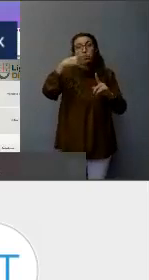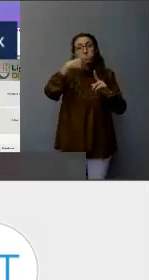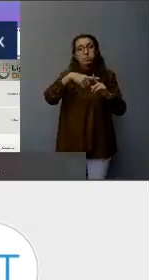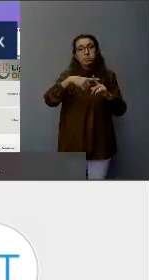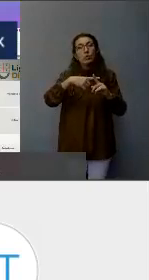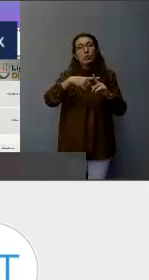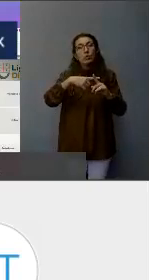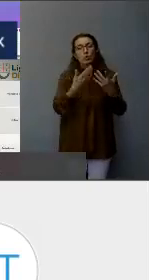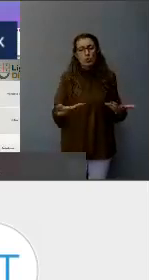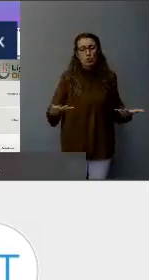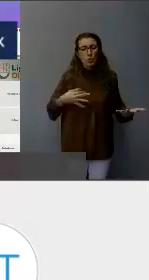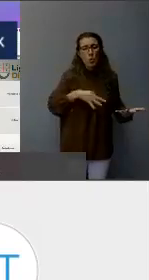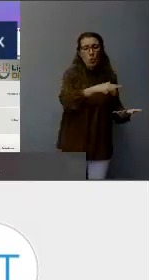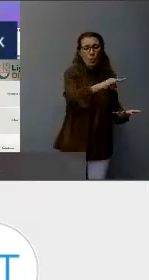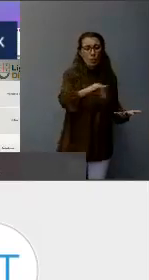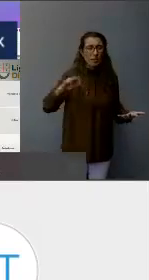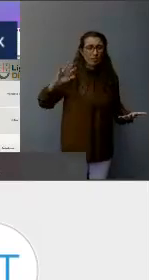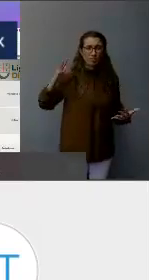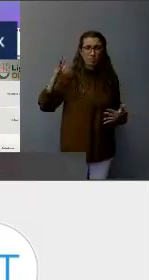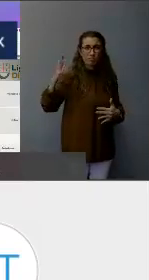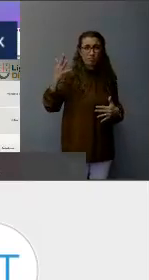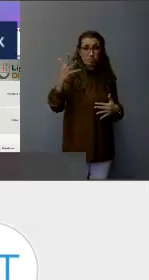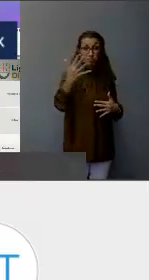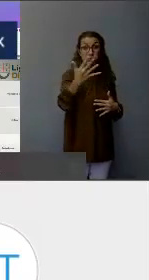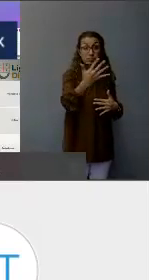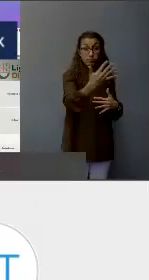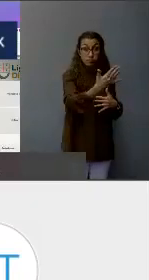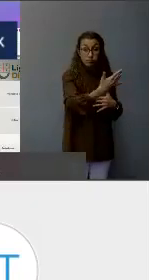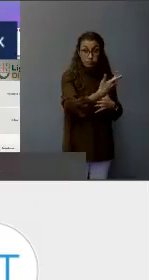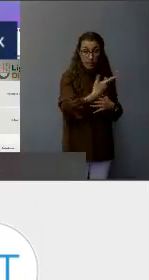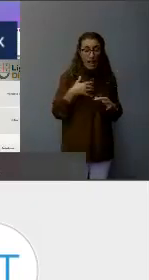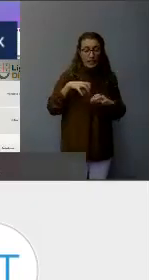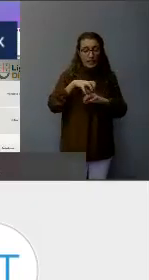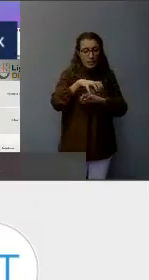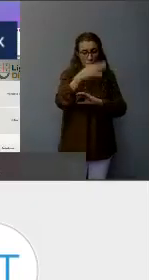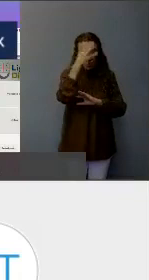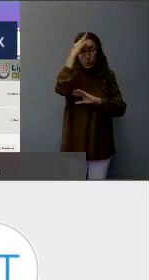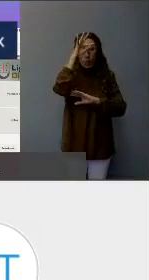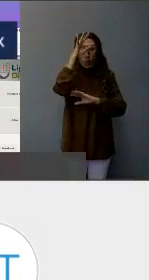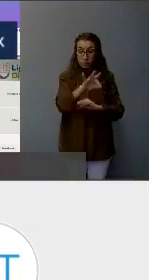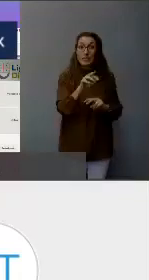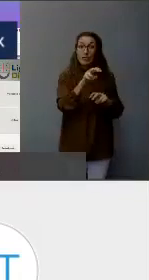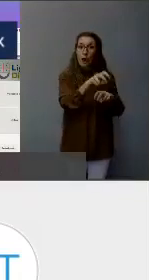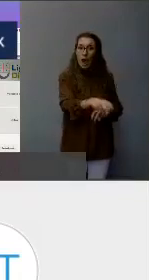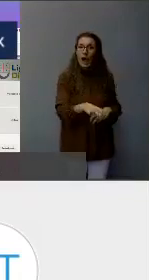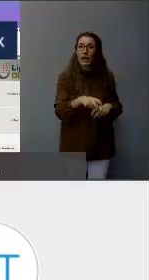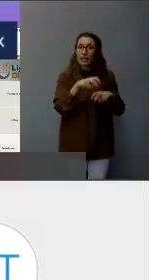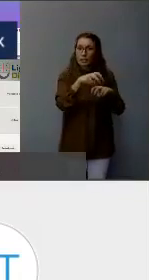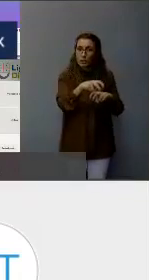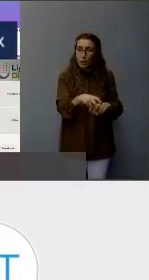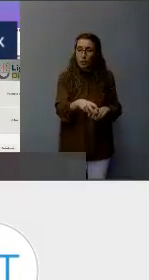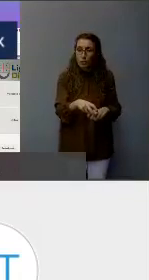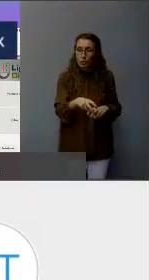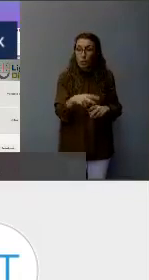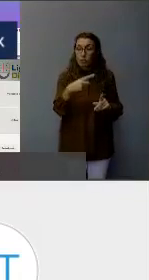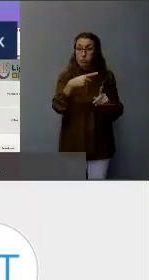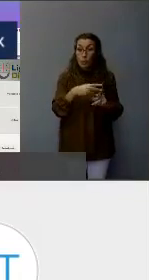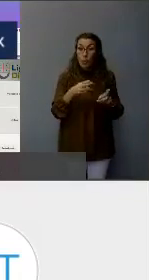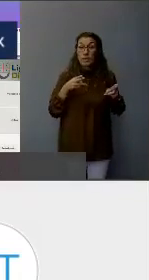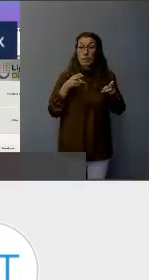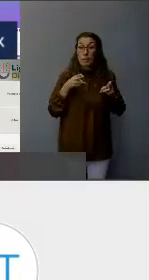da destinarsi un'agricoltura rimessa in transito delle strade carrabili